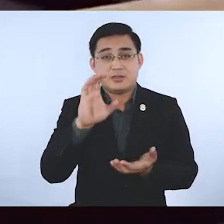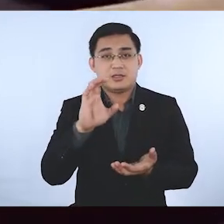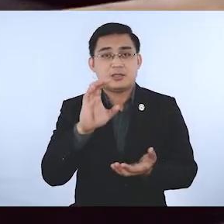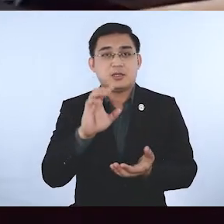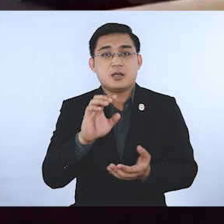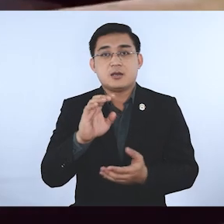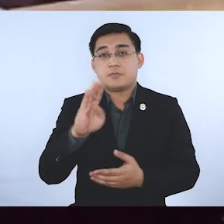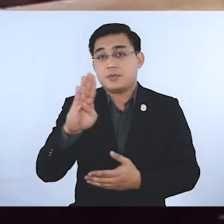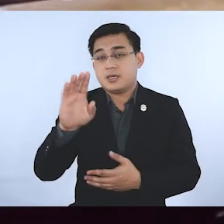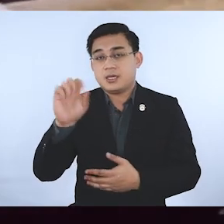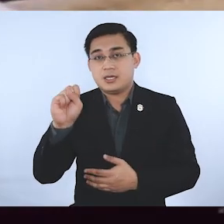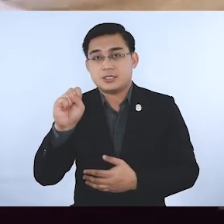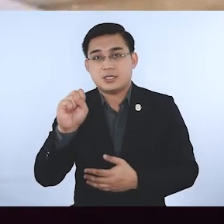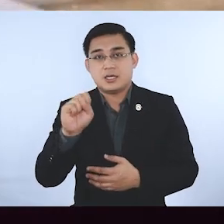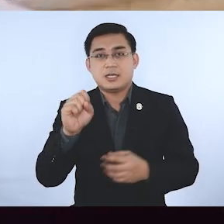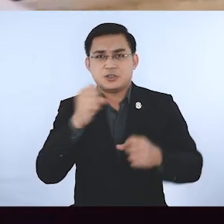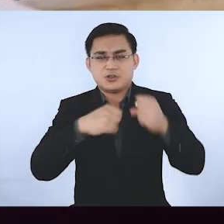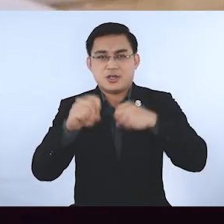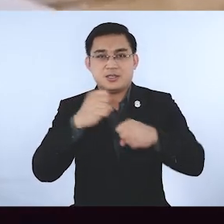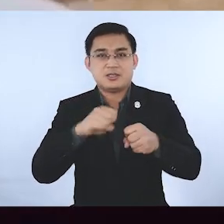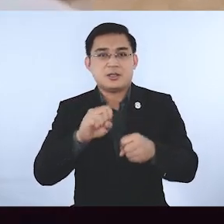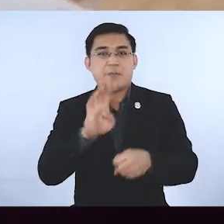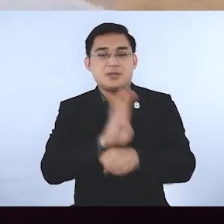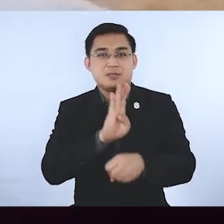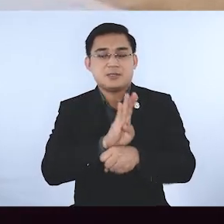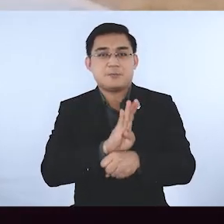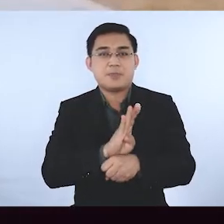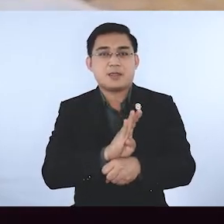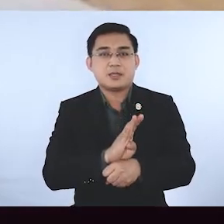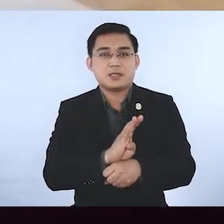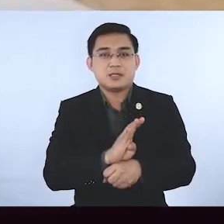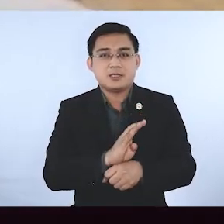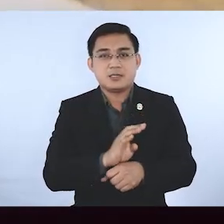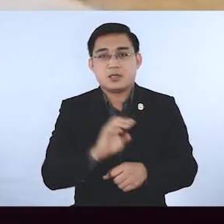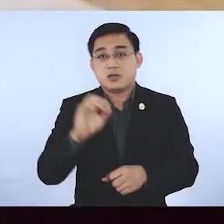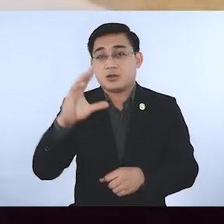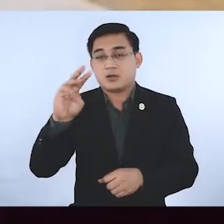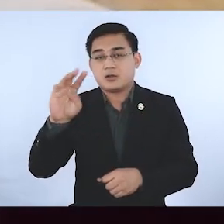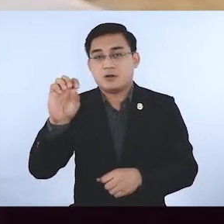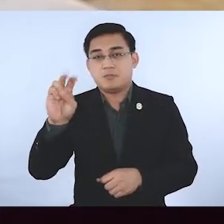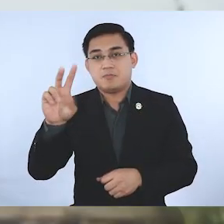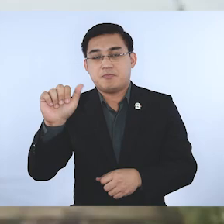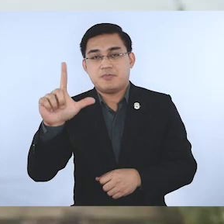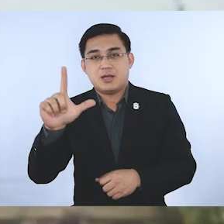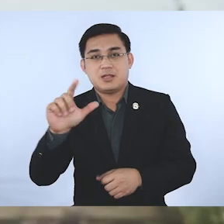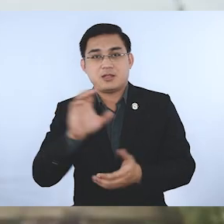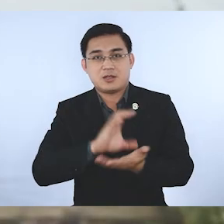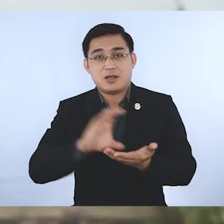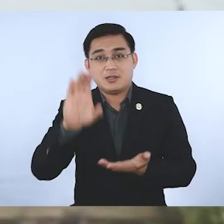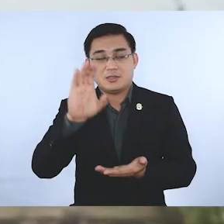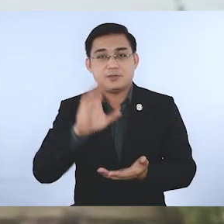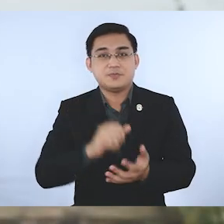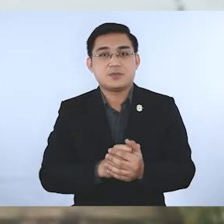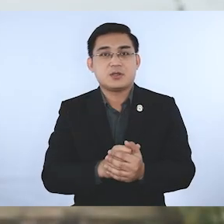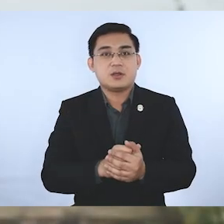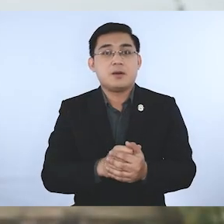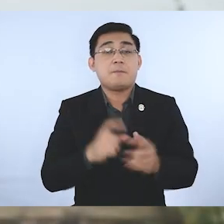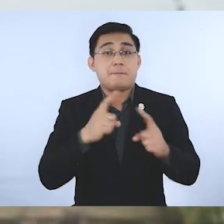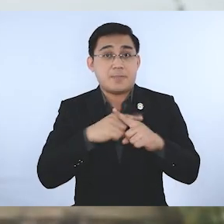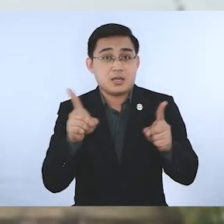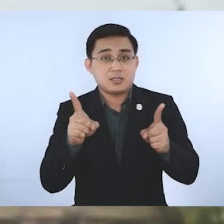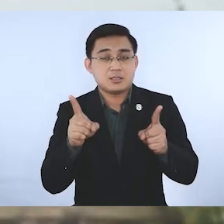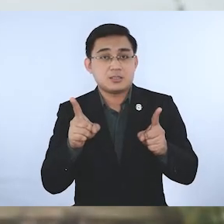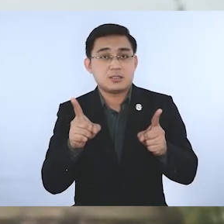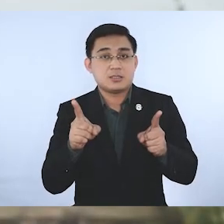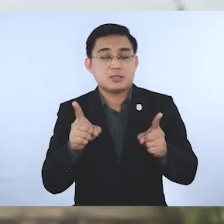kolehiyo na Bachelor of Science in Entrepreneurship sa Compostela Valley State College. Ngunit sa kabila ng lahat po ay hindi po